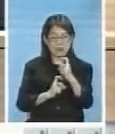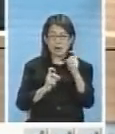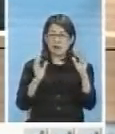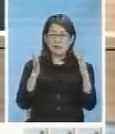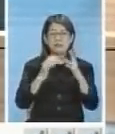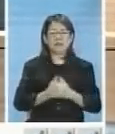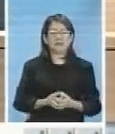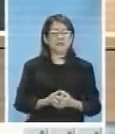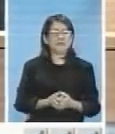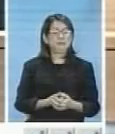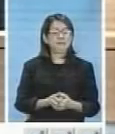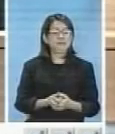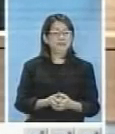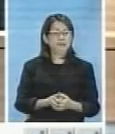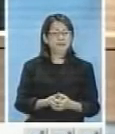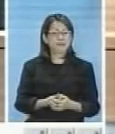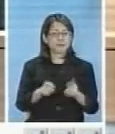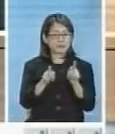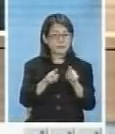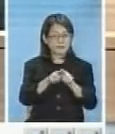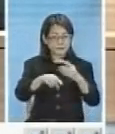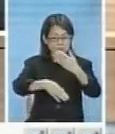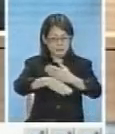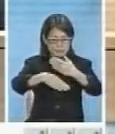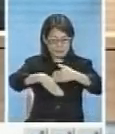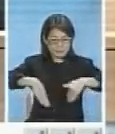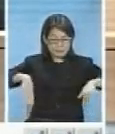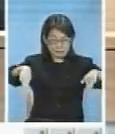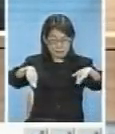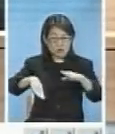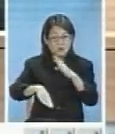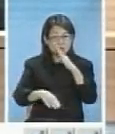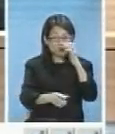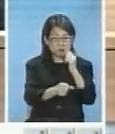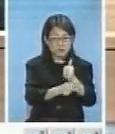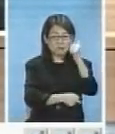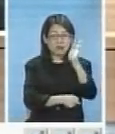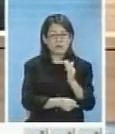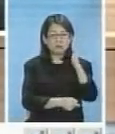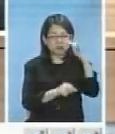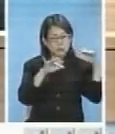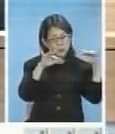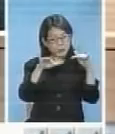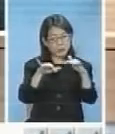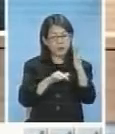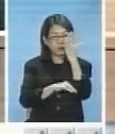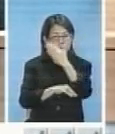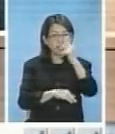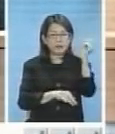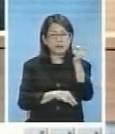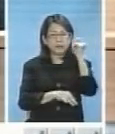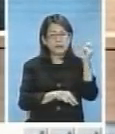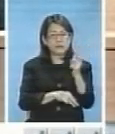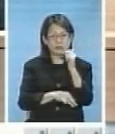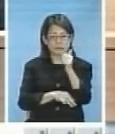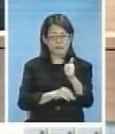งยังอ่างเก็บน้ำภูโปดหากสร้างแล้วนะครับจะเป็นแหล่งท่องเที่ยวที่สำคัญเพราะอยู่บริเวณท